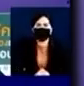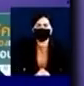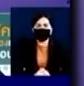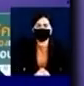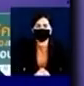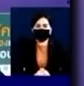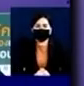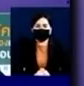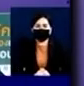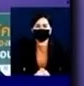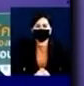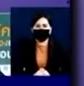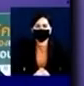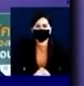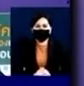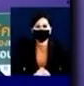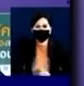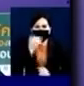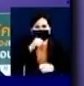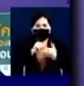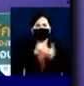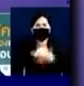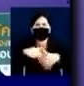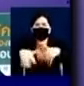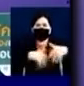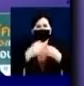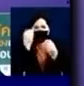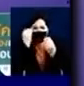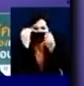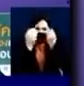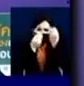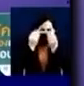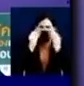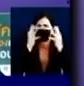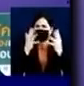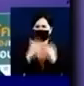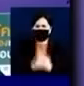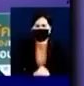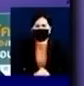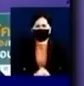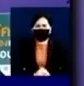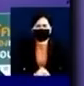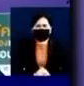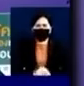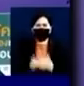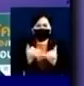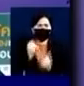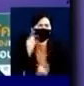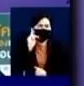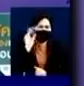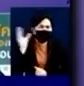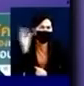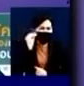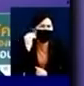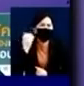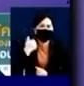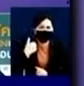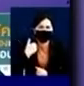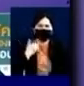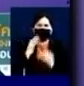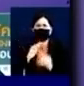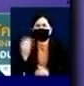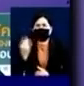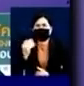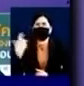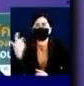ปแล้ว3เดือนไปกระตุ้นเลยค่ะเข็มที่2ผ่านไป3เดือนไปกระตุ้นด้วยไฟเซอร์หรือโมเดอร์นาสูต